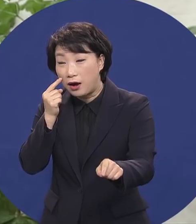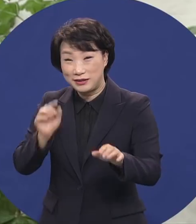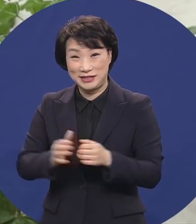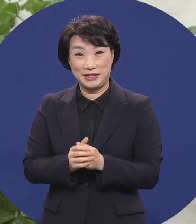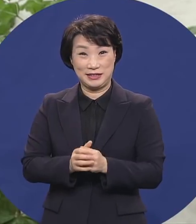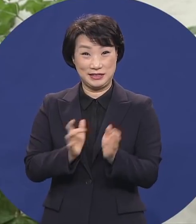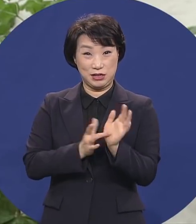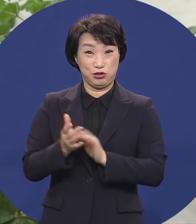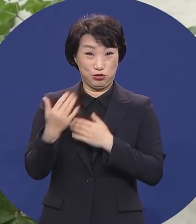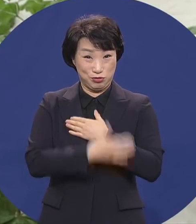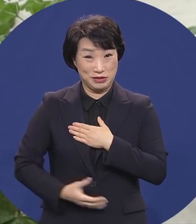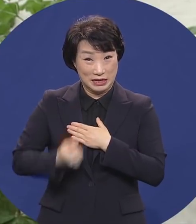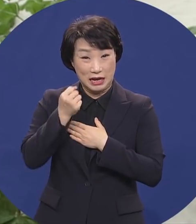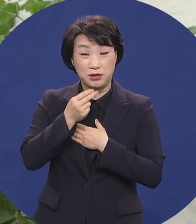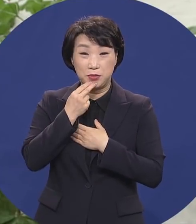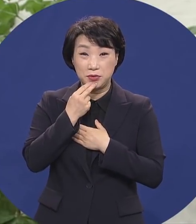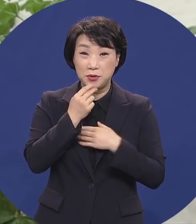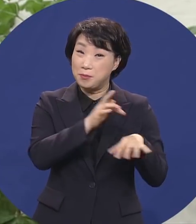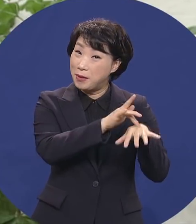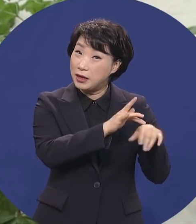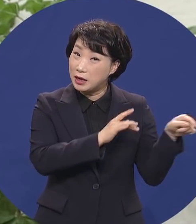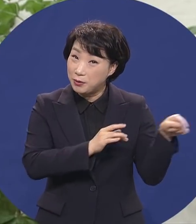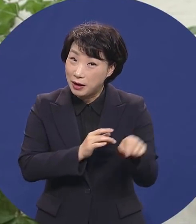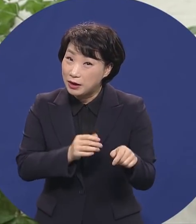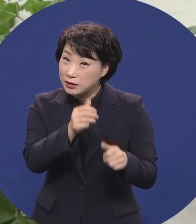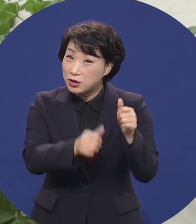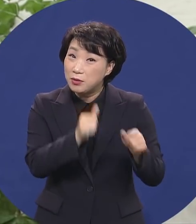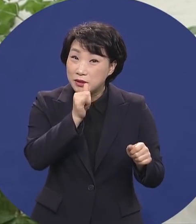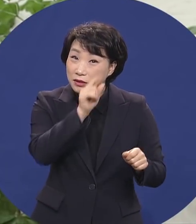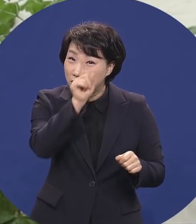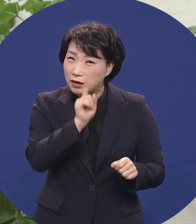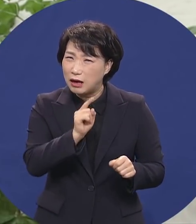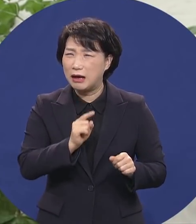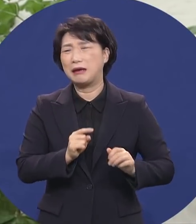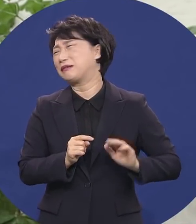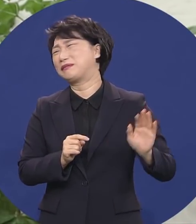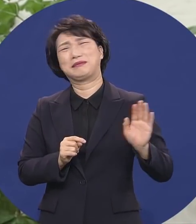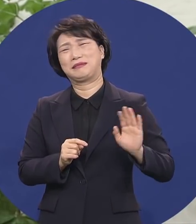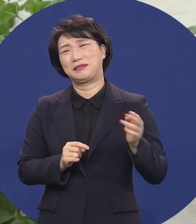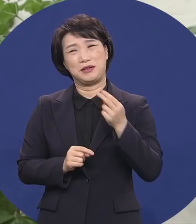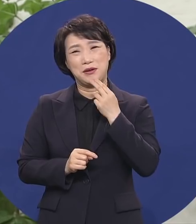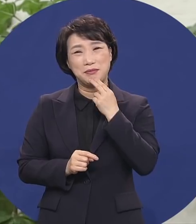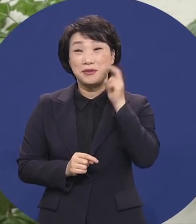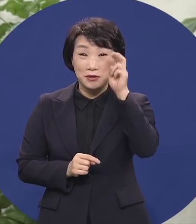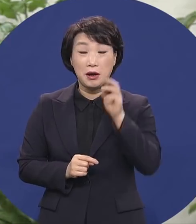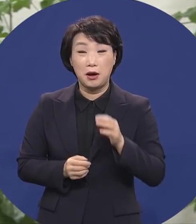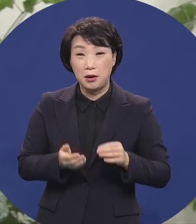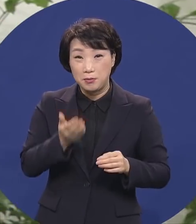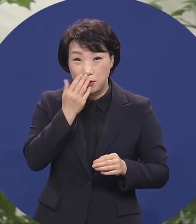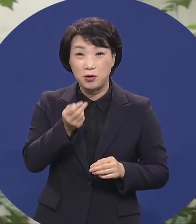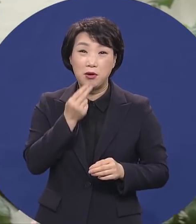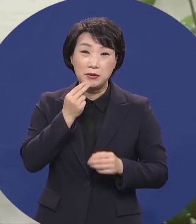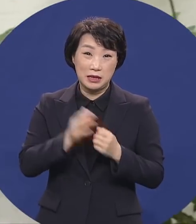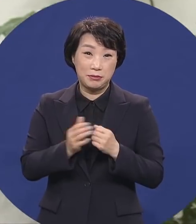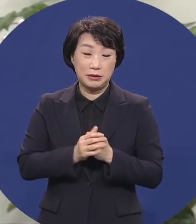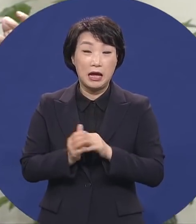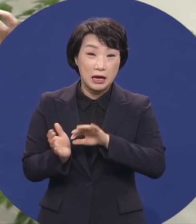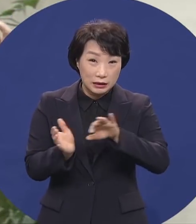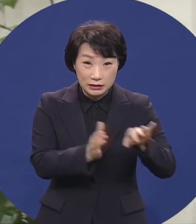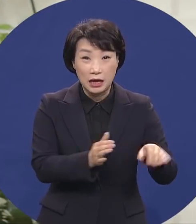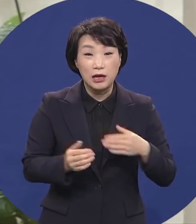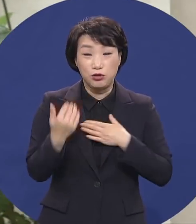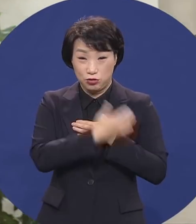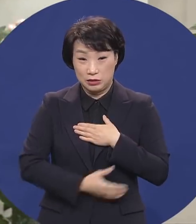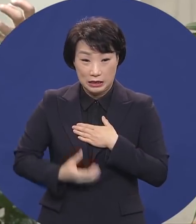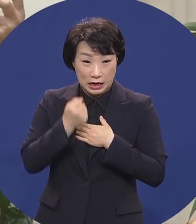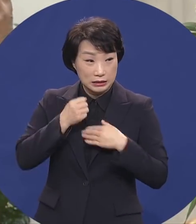예수님이 육신을 안 입었으면 마귀가 그런 시험을 할까요? 먹을 이유가 없는데. 그래서 육신을